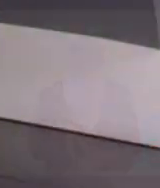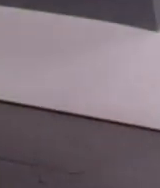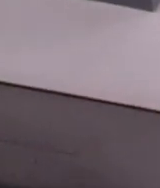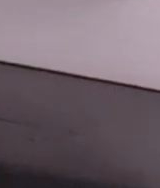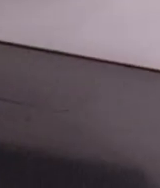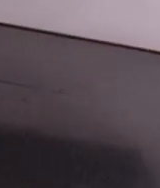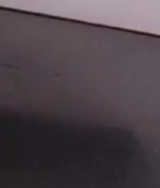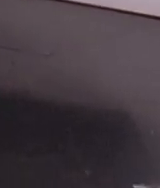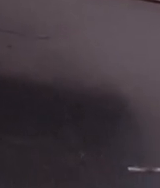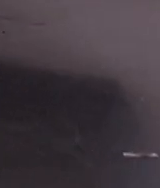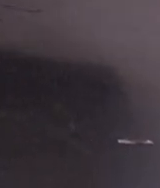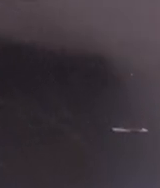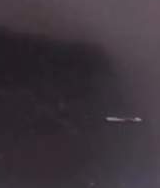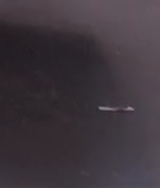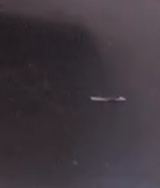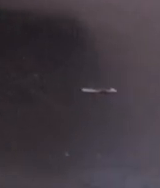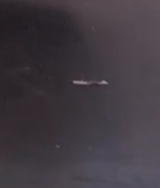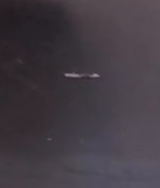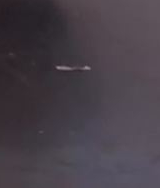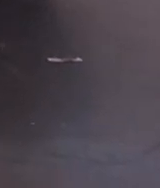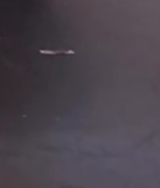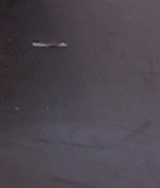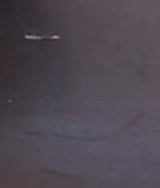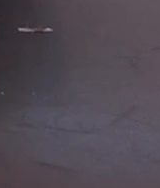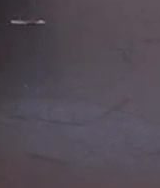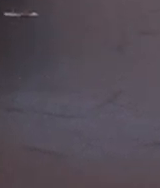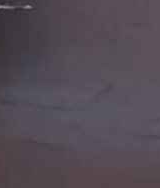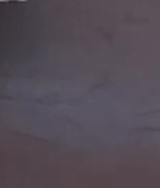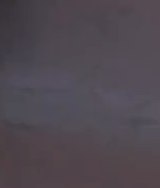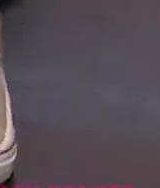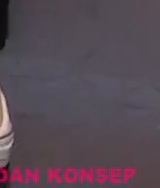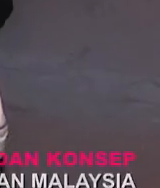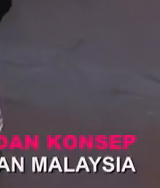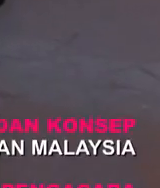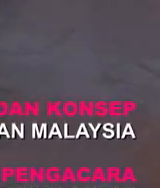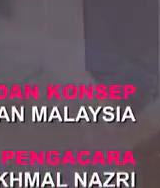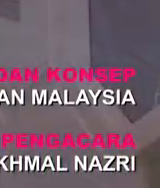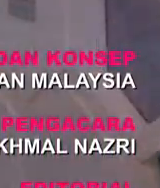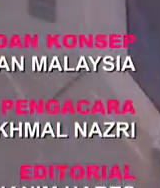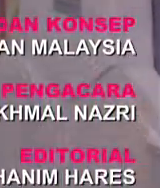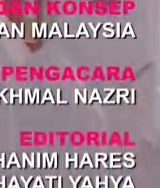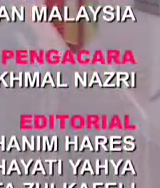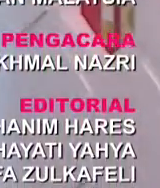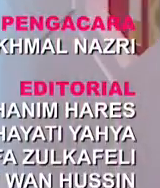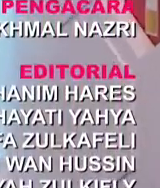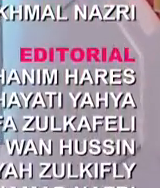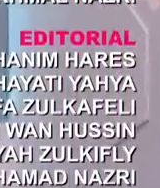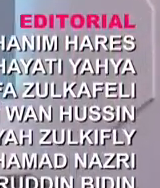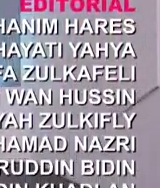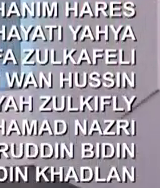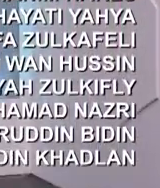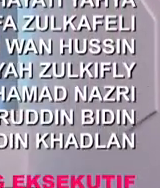Bersama kawan, lompat ke kiri, lompat ke